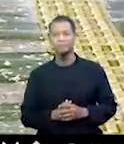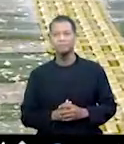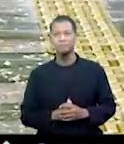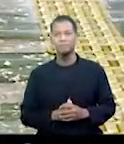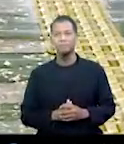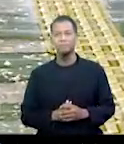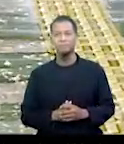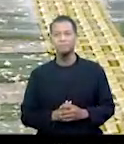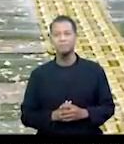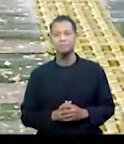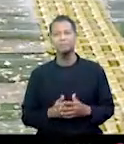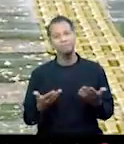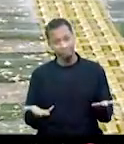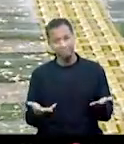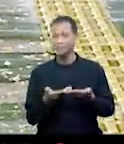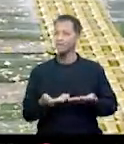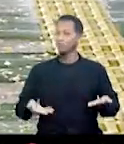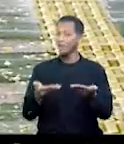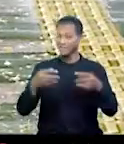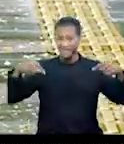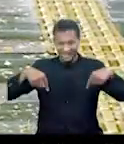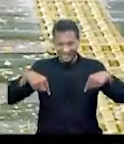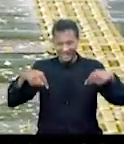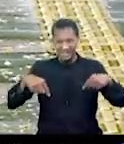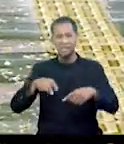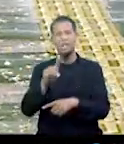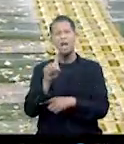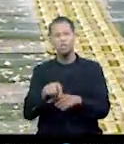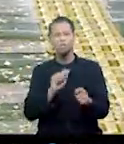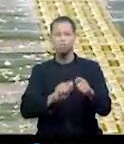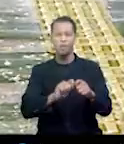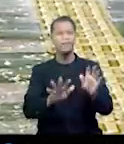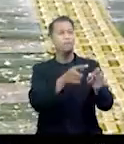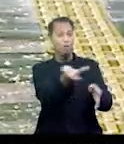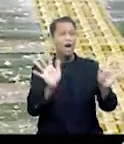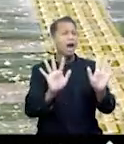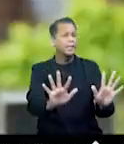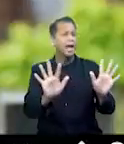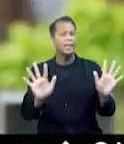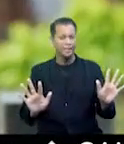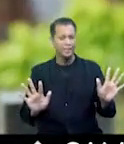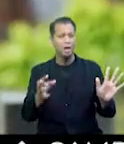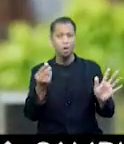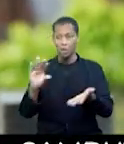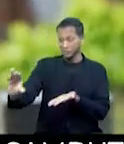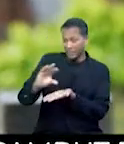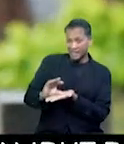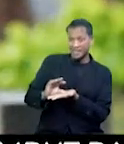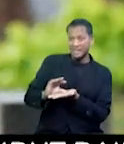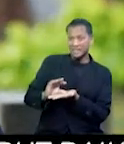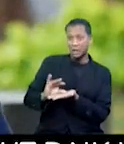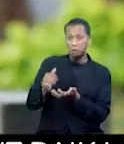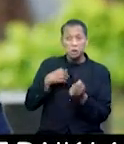Ya pemirsa, melihat kondisi yang terjadi saat ini, sudah seharusnya membuat kita lebih berhati-hati dalam berinvestasi. Diragi tergiur dengan janji